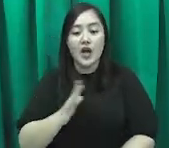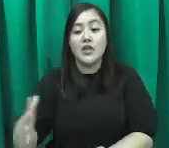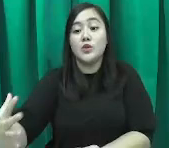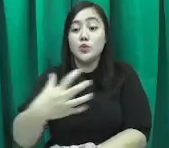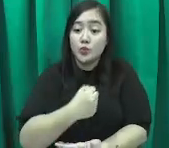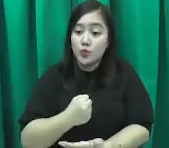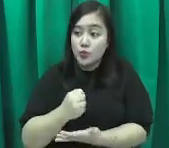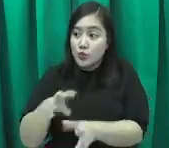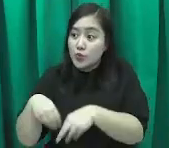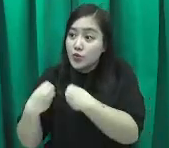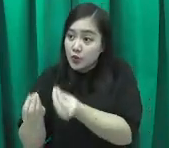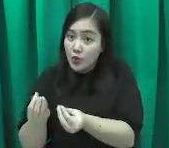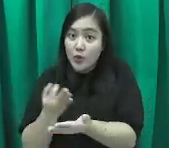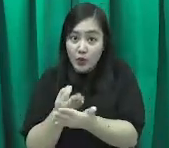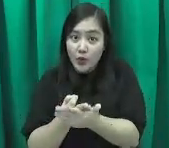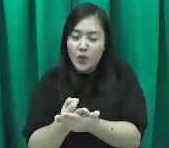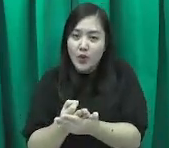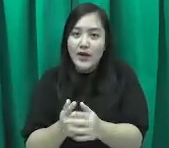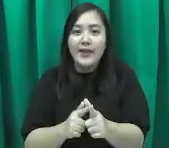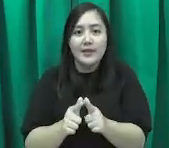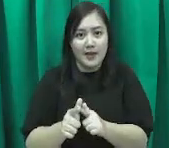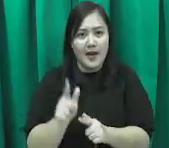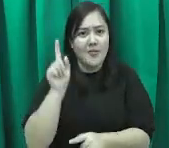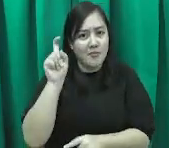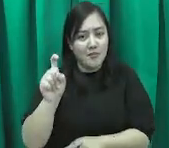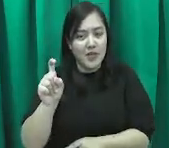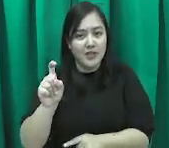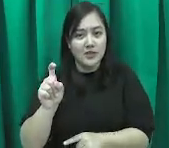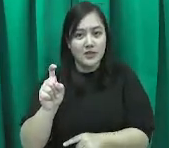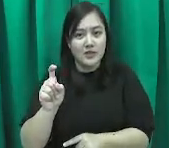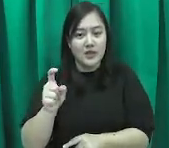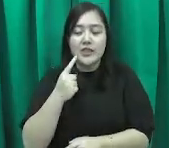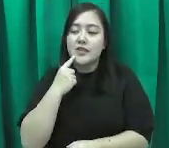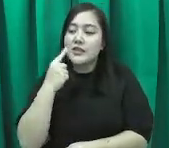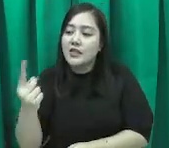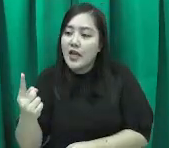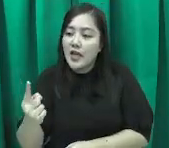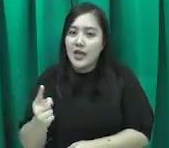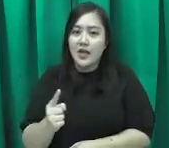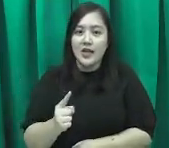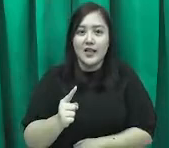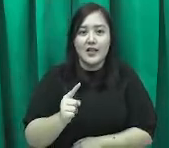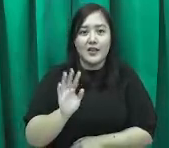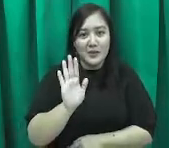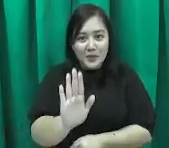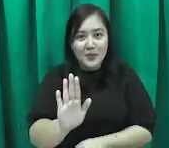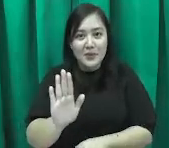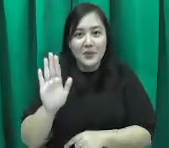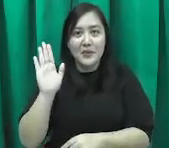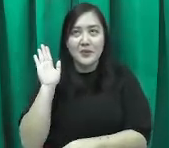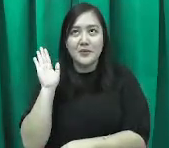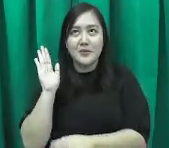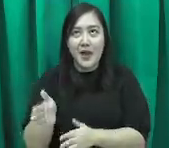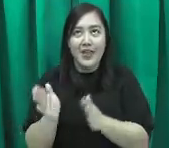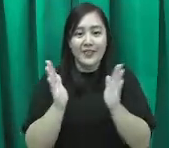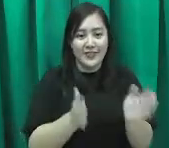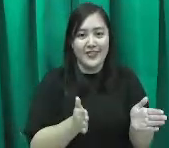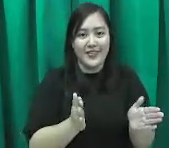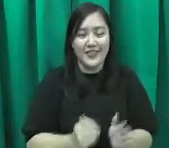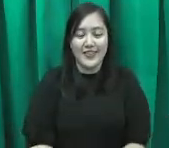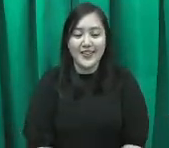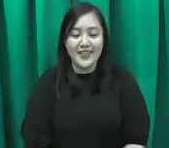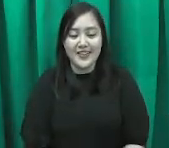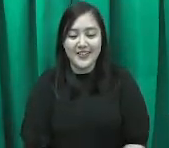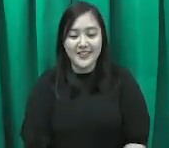kikitain ko sa'yo? Magpa-partner tayong dalawa, yeah. di ba? O, oh, baka mas lalo kong malulugi. Paano naman yung kumpanya ko? Eh, yung mga ganun, may